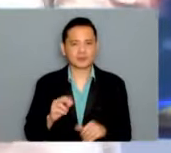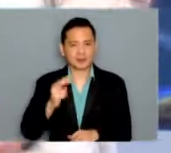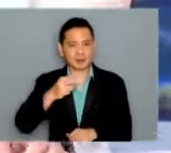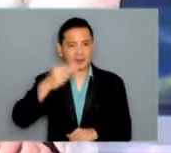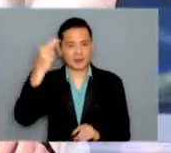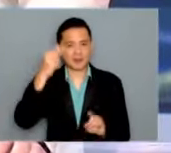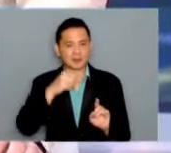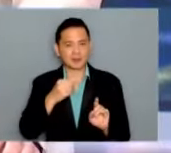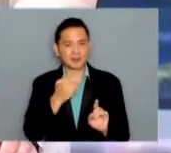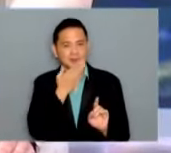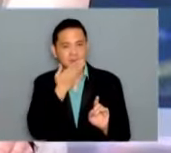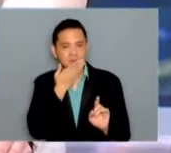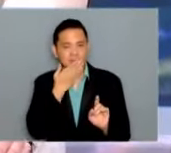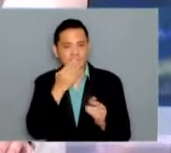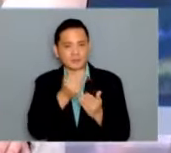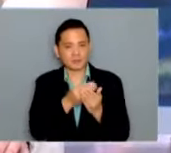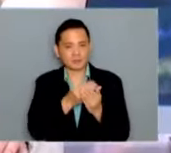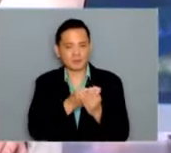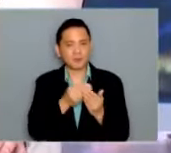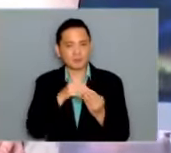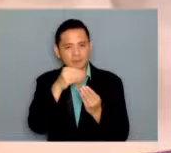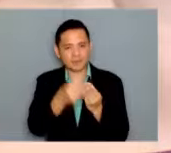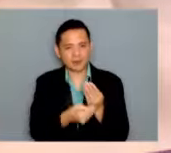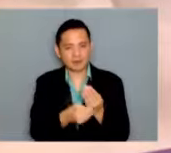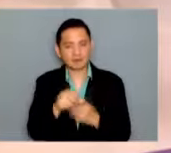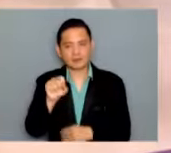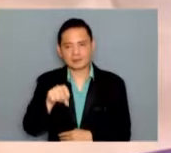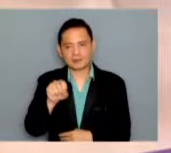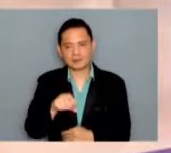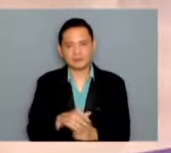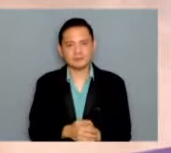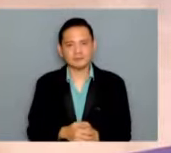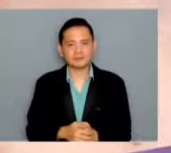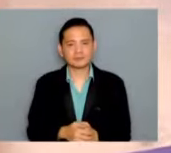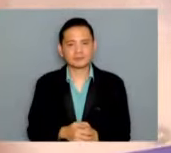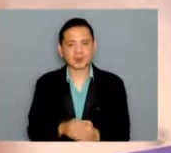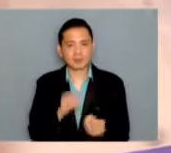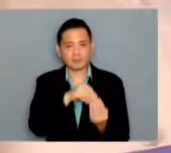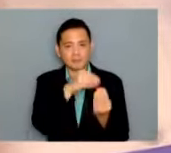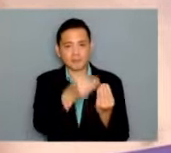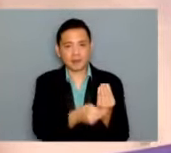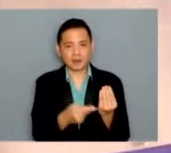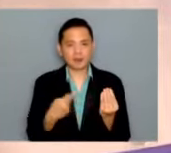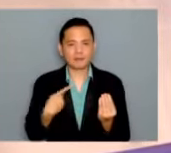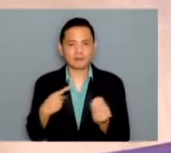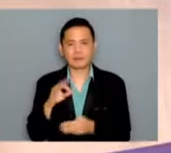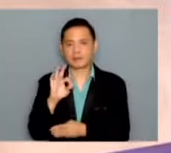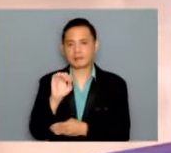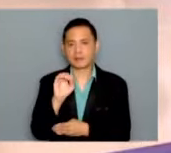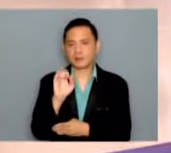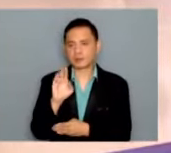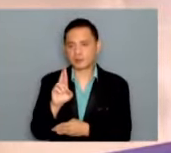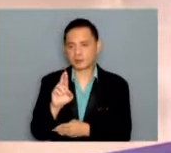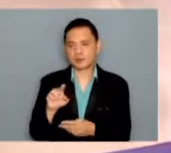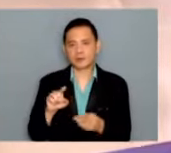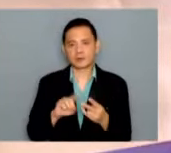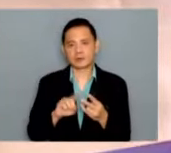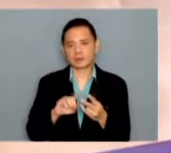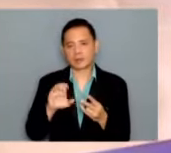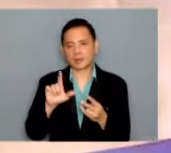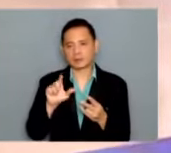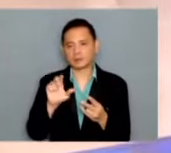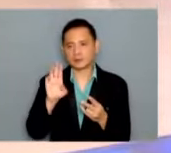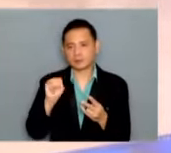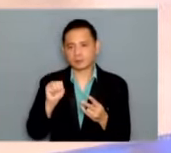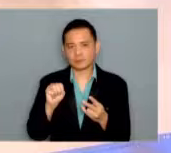yung content ng mango. Yung mango, ito. Ito may banana tayo dito. So your banana is rich in fiber, potassium. No? So yan, lagay lang natin siya dito sa bowl